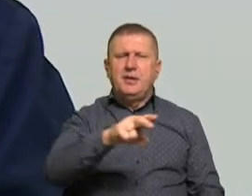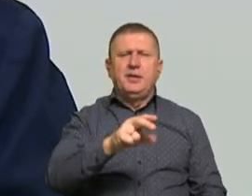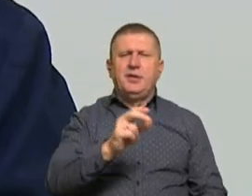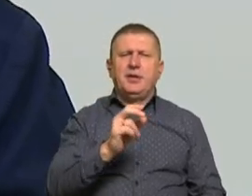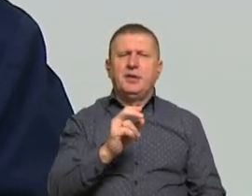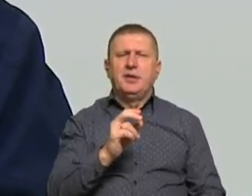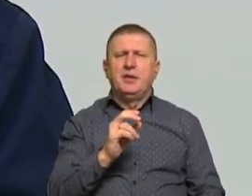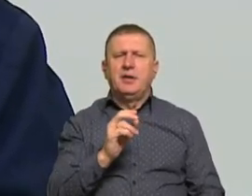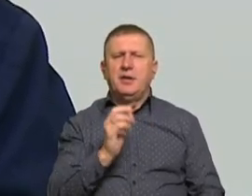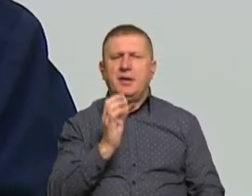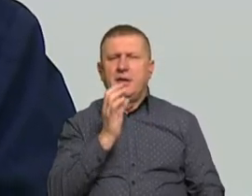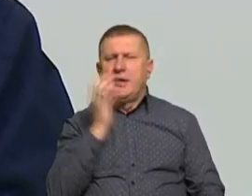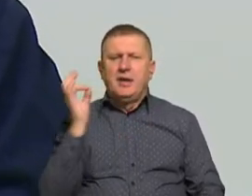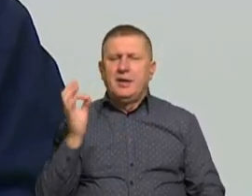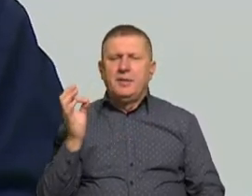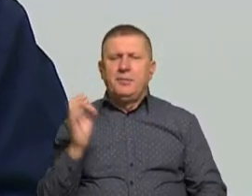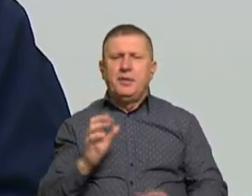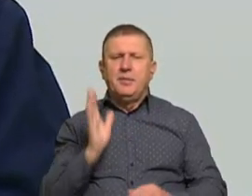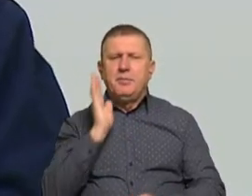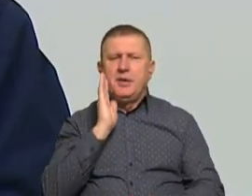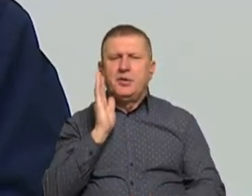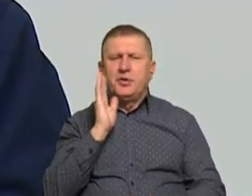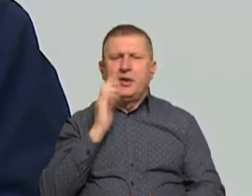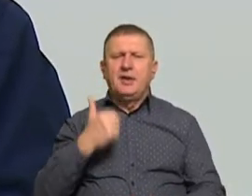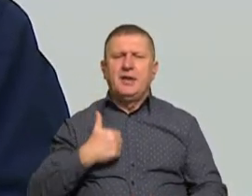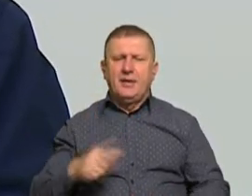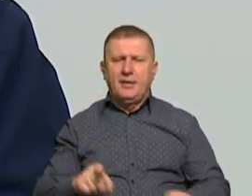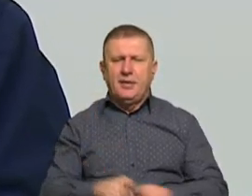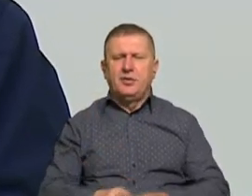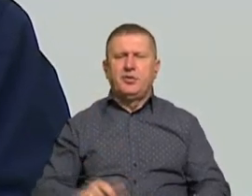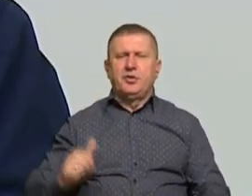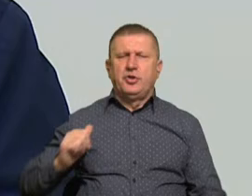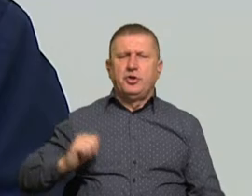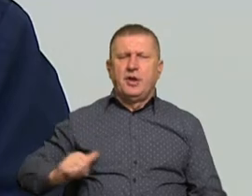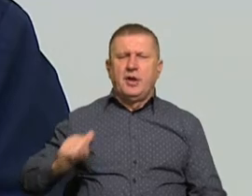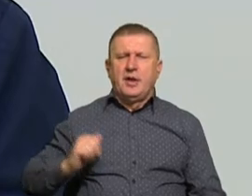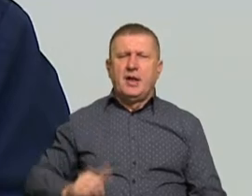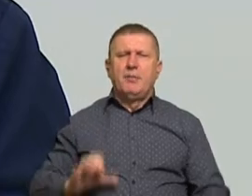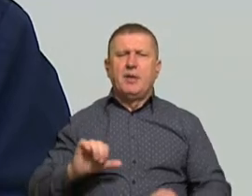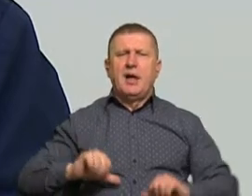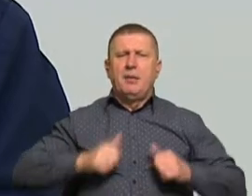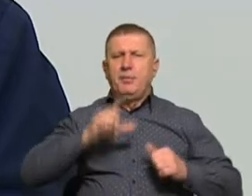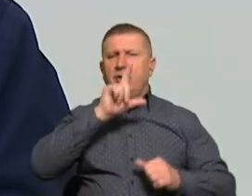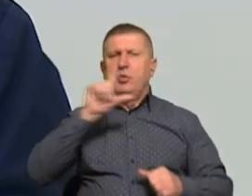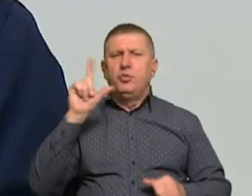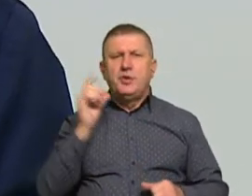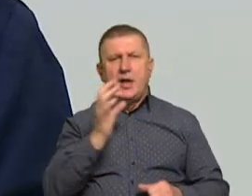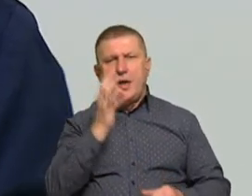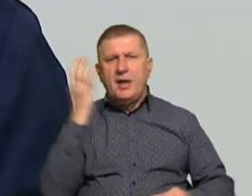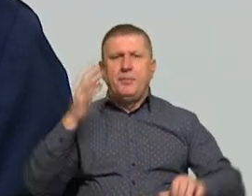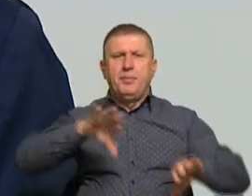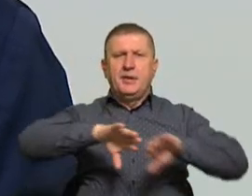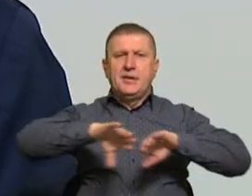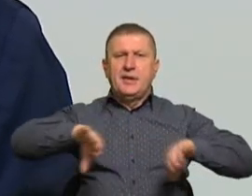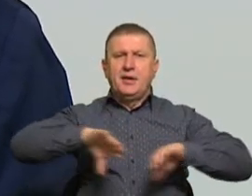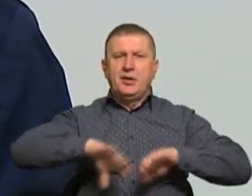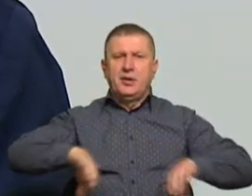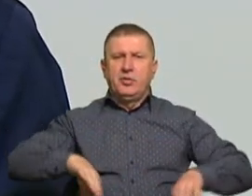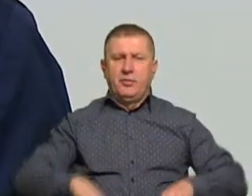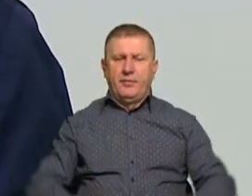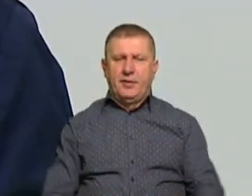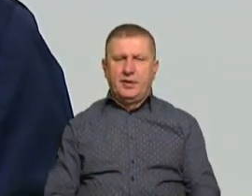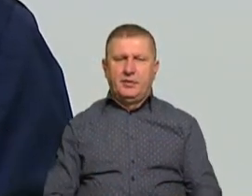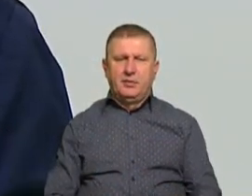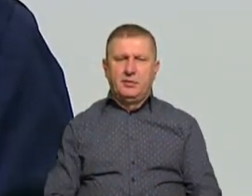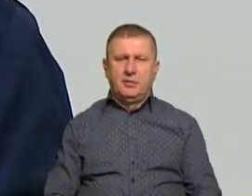po mieszkańcach pojechali. Ja też oczekiwałbym, żeby ta segregacja przebiegała lepiej. I tutaj nie ma lepszej metody od